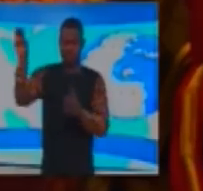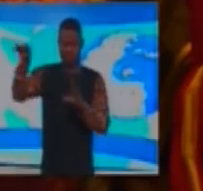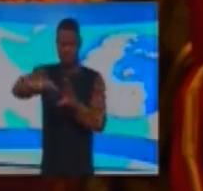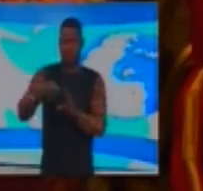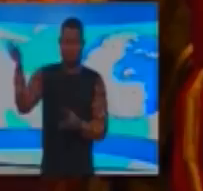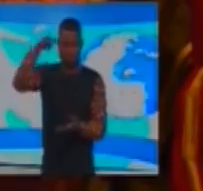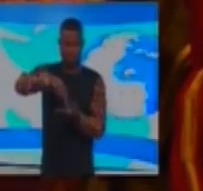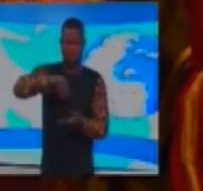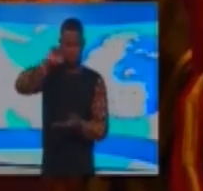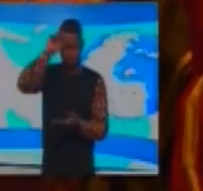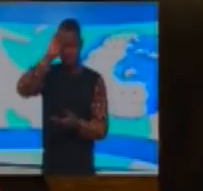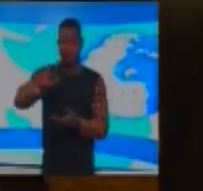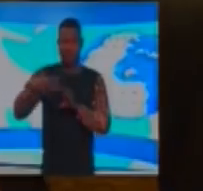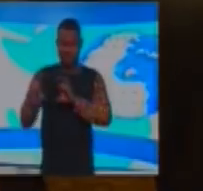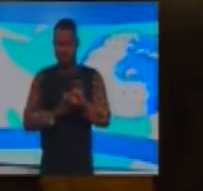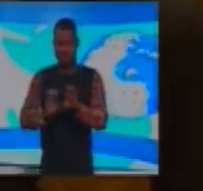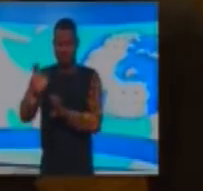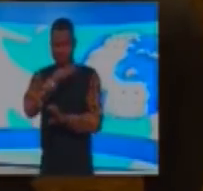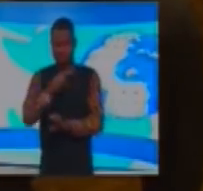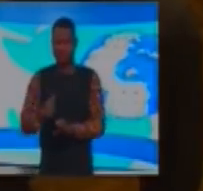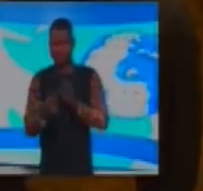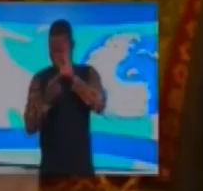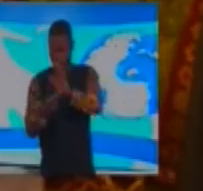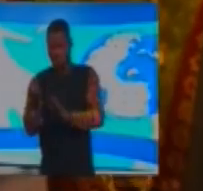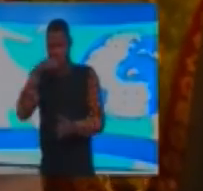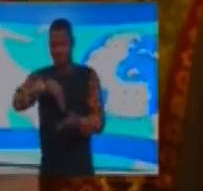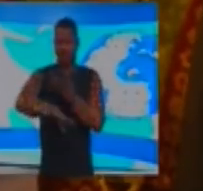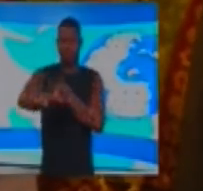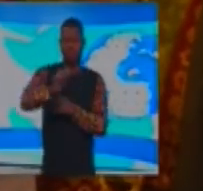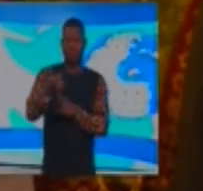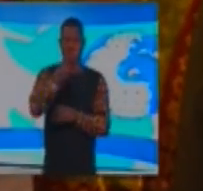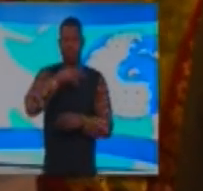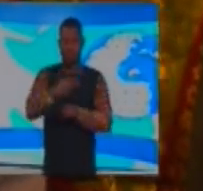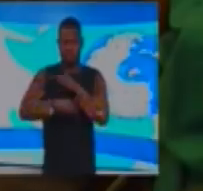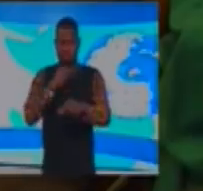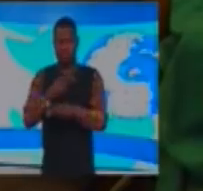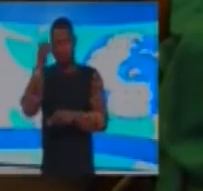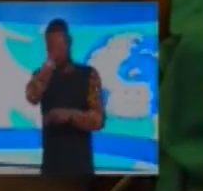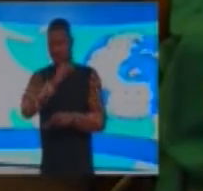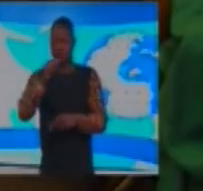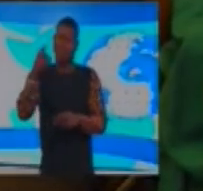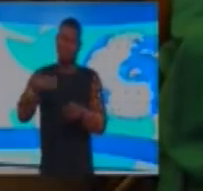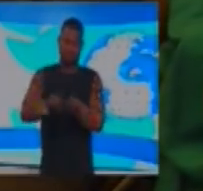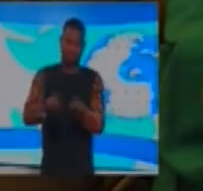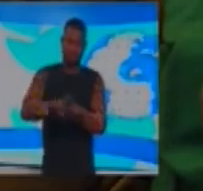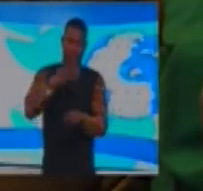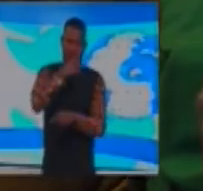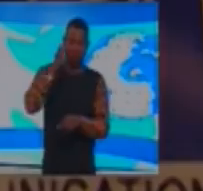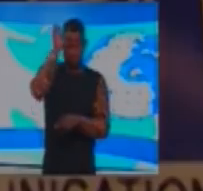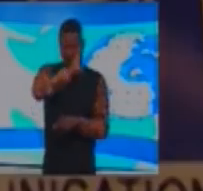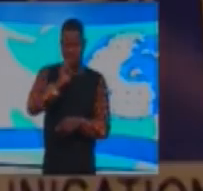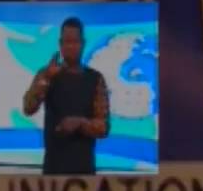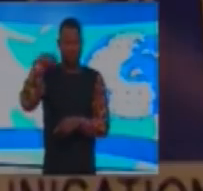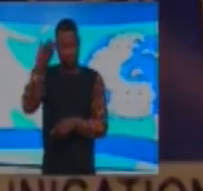2007. L'outil a fait ses preuves chez d'autres régulateurs nationaux, aussi bien en Afrique qu'en Europe. Désormais,